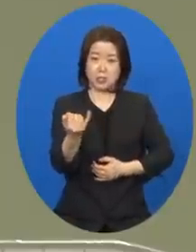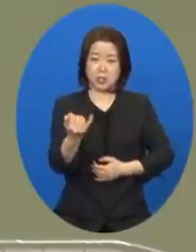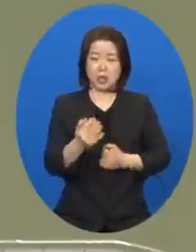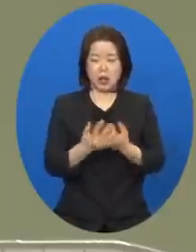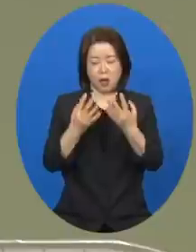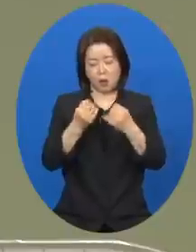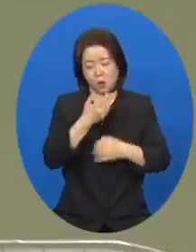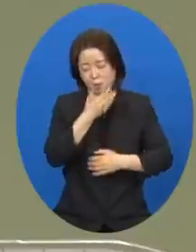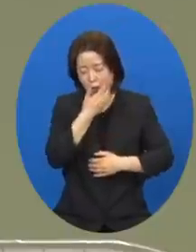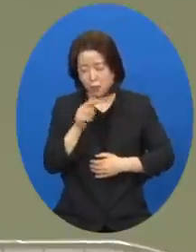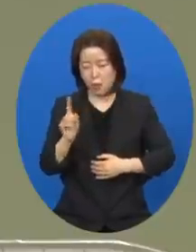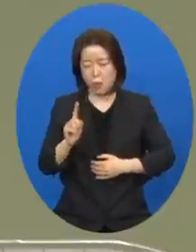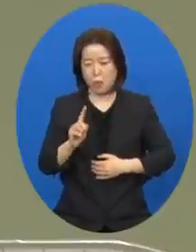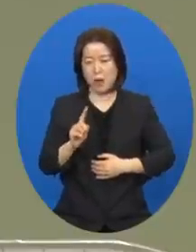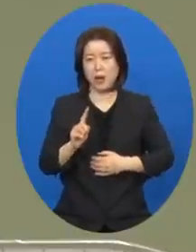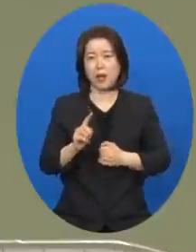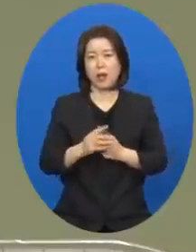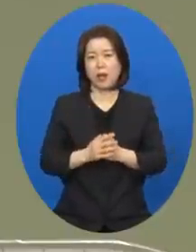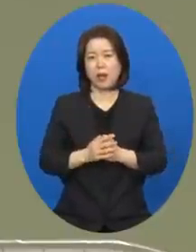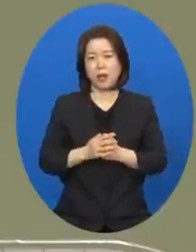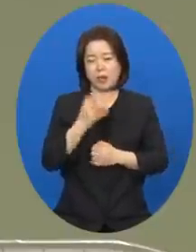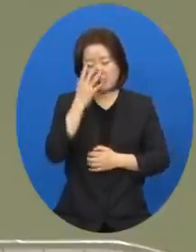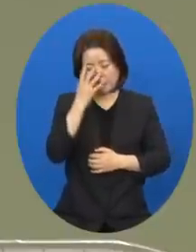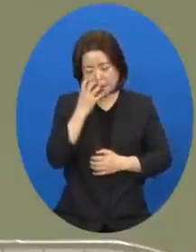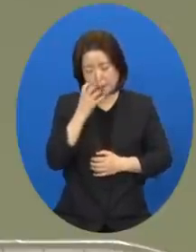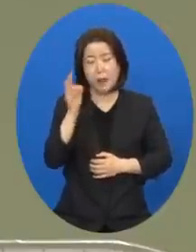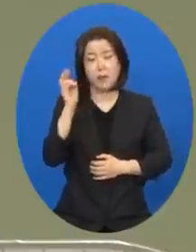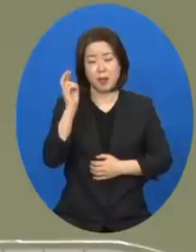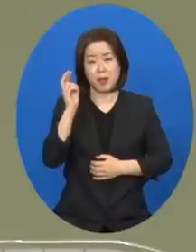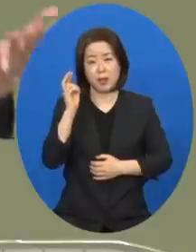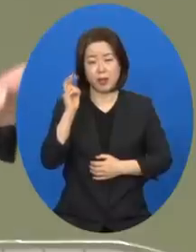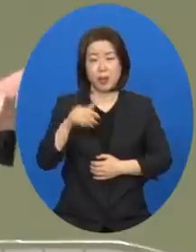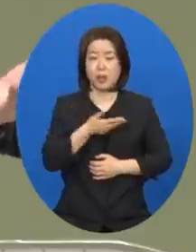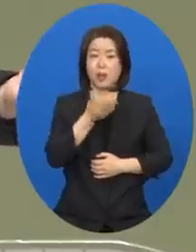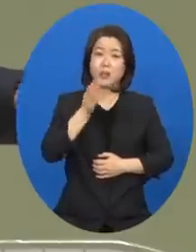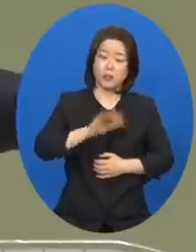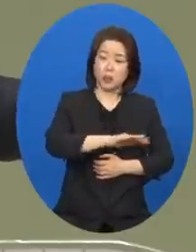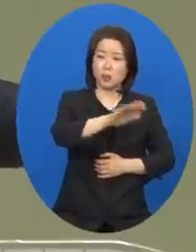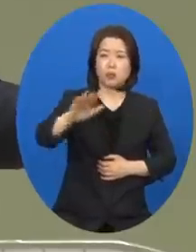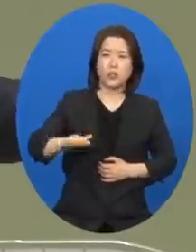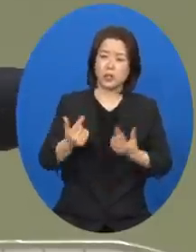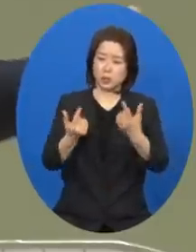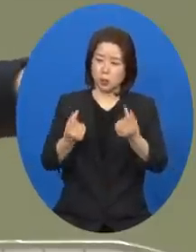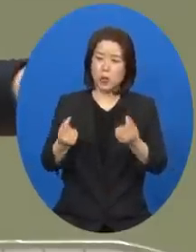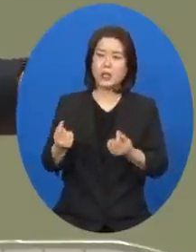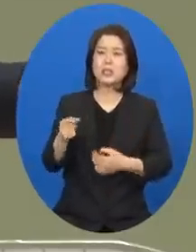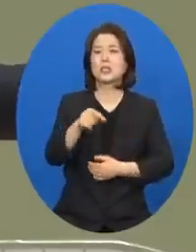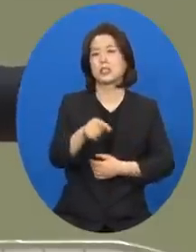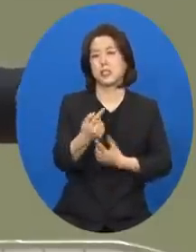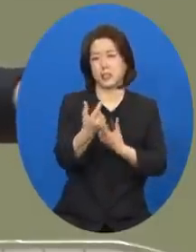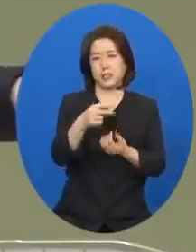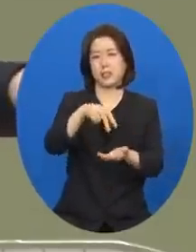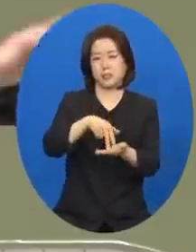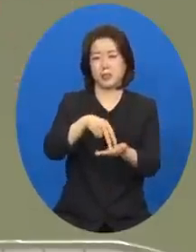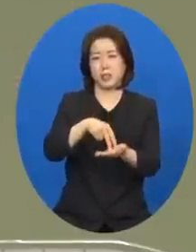부끄러웠겠어요. 근데 다 우리가 겪을 일이에요. 교회에서 이렇게 예배를 드리는 아주